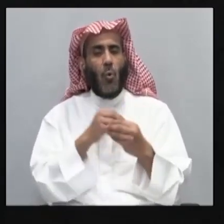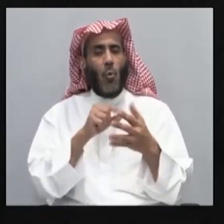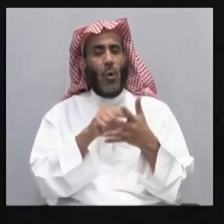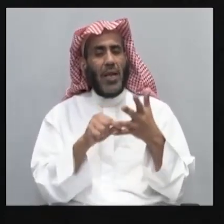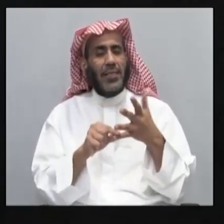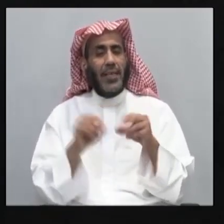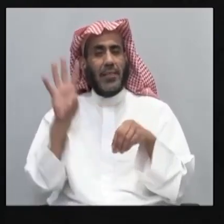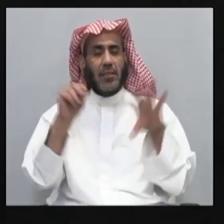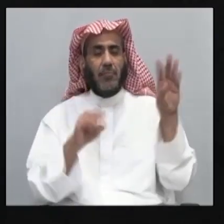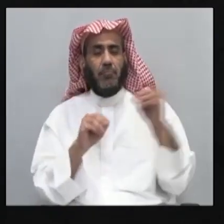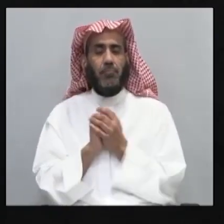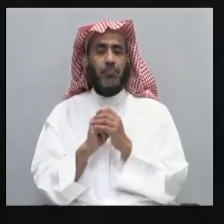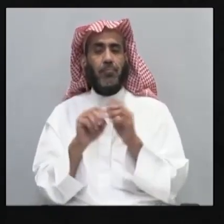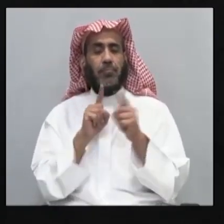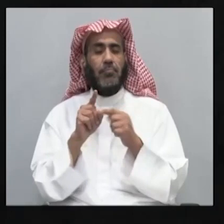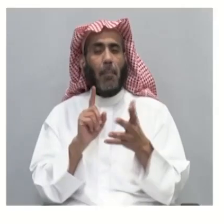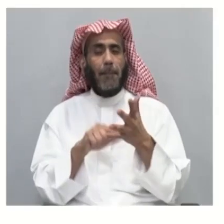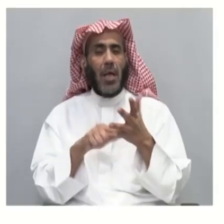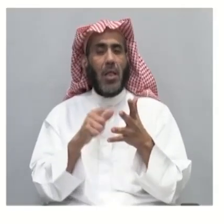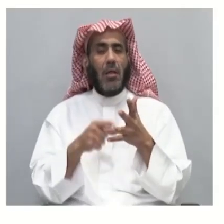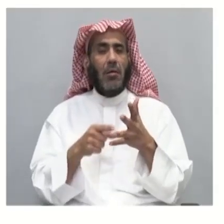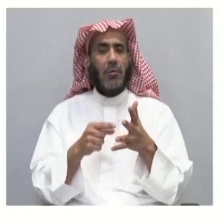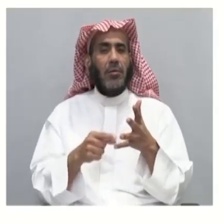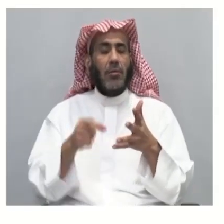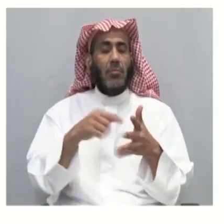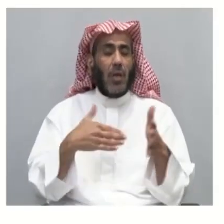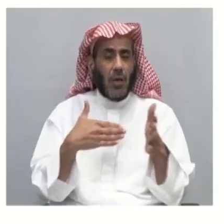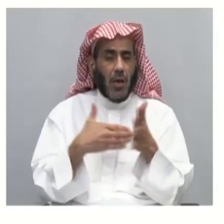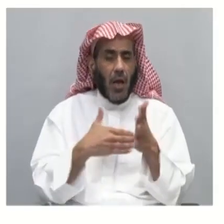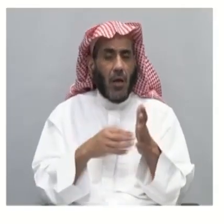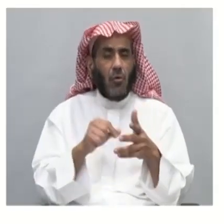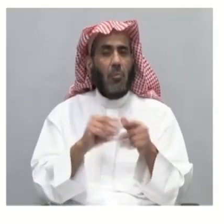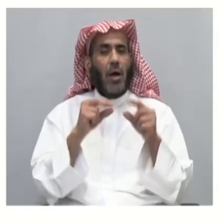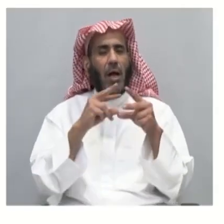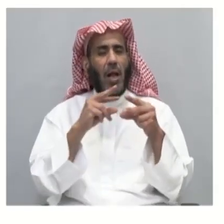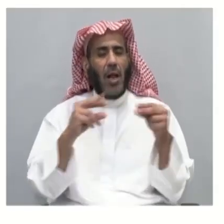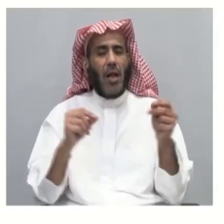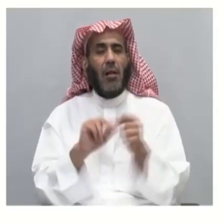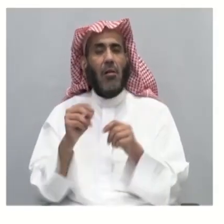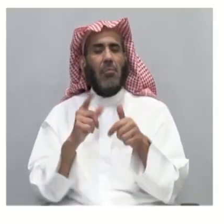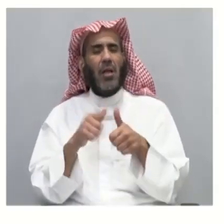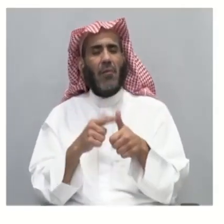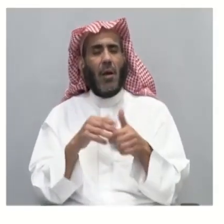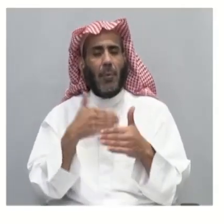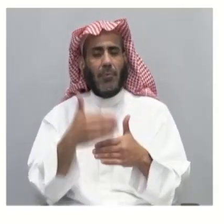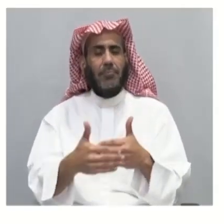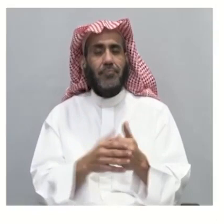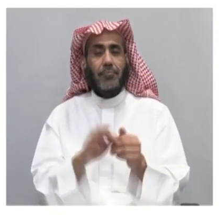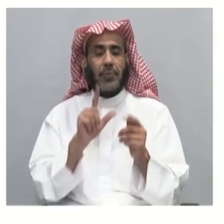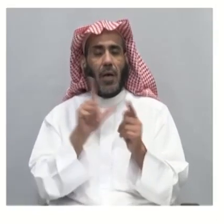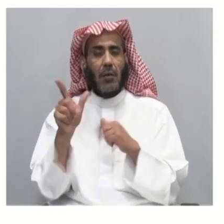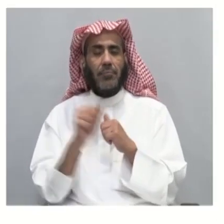القصه كما ترى البدايه ثم ياتي بعد ذلك النهايه والحل والبدايه تلاحظ ان فيها شيء من الاكمال قال